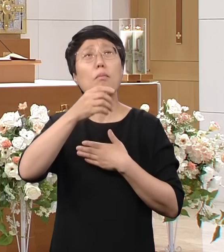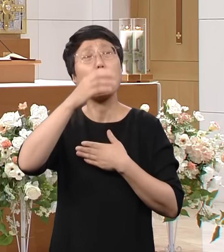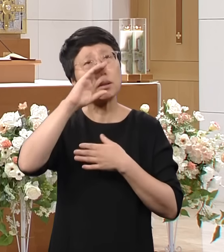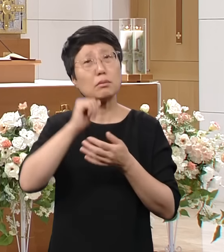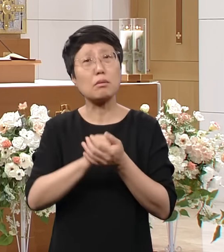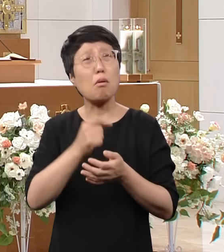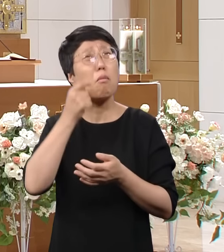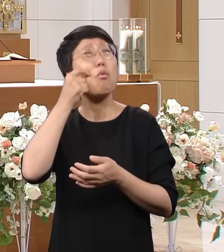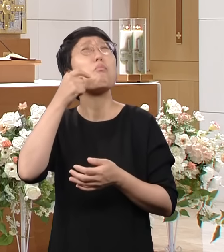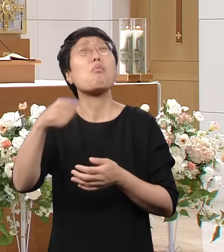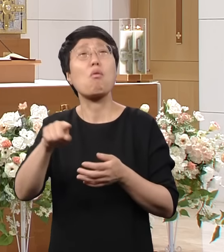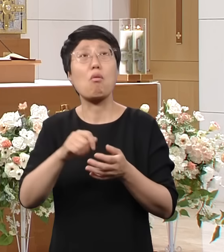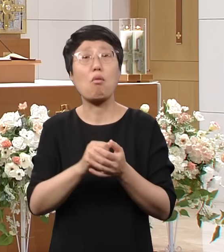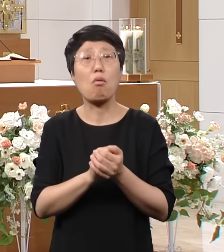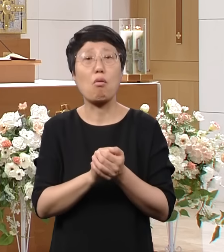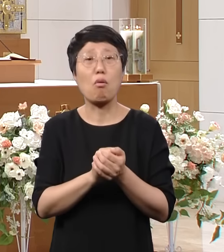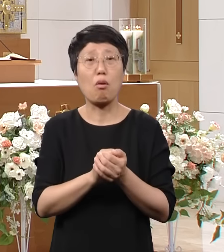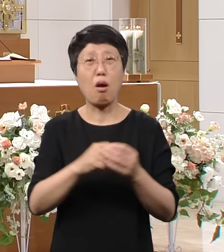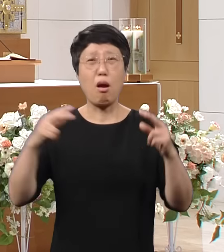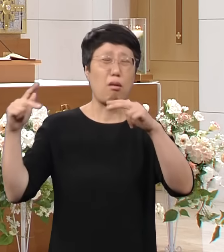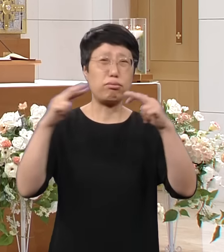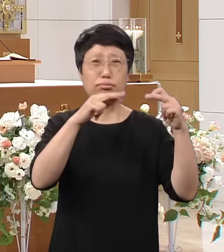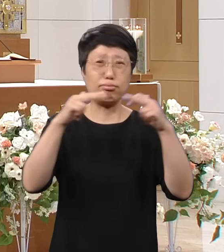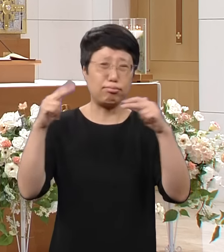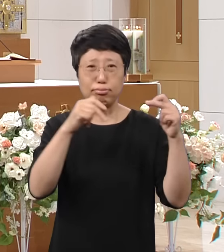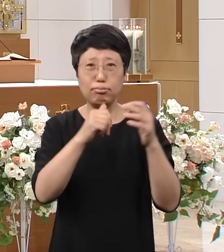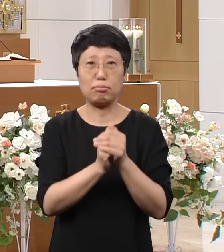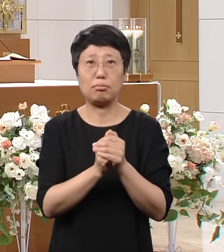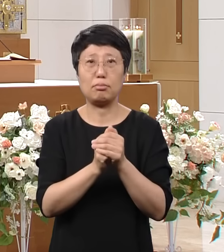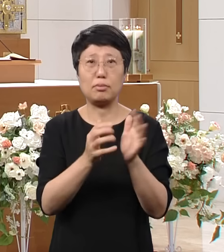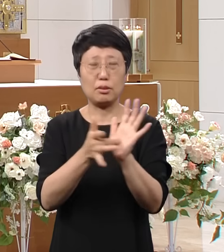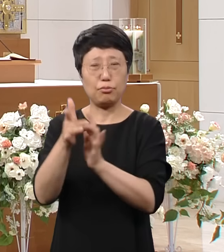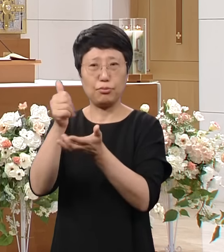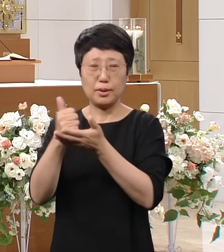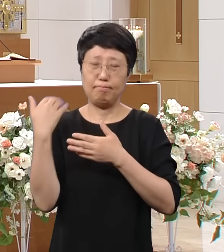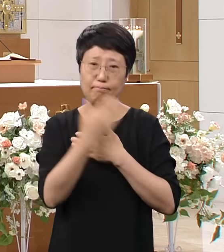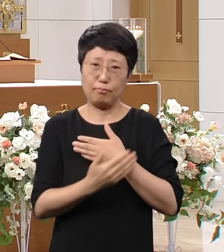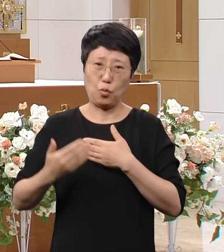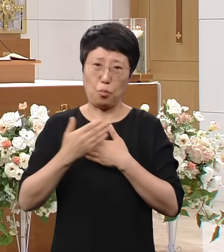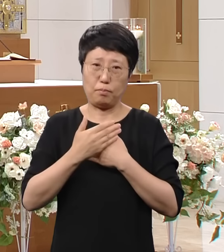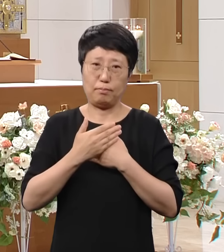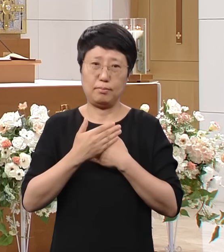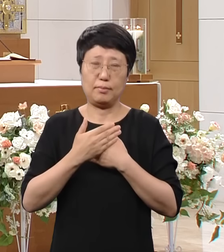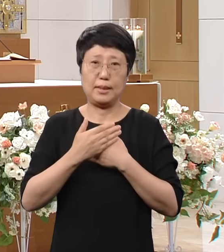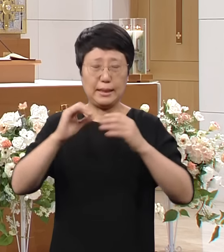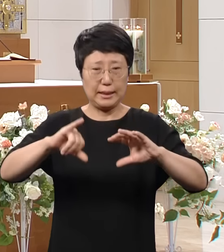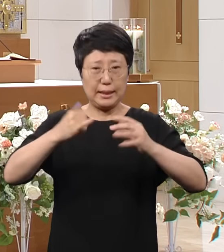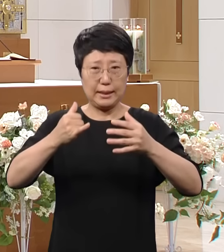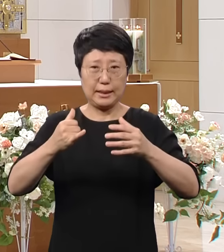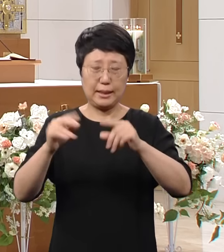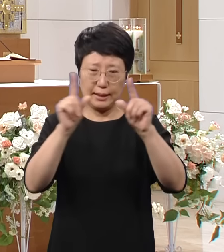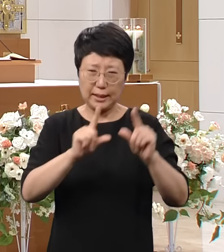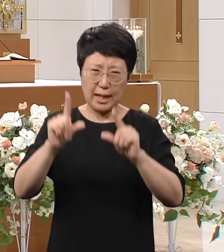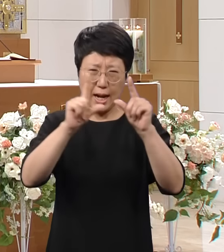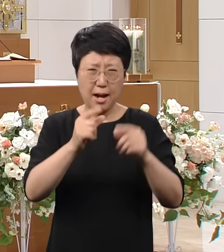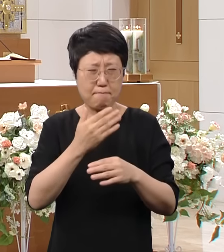속에서 저는 예수님의 몸이 우리에게 세상을 살아갈 수 있는